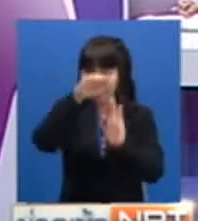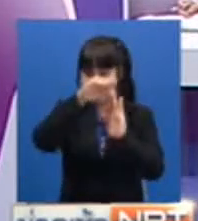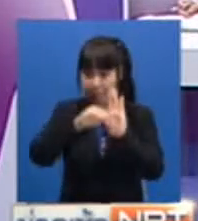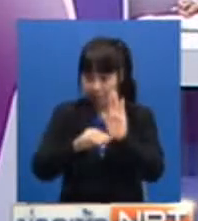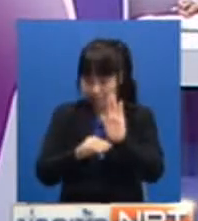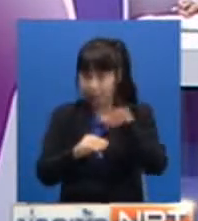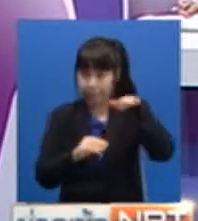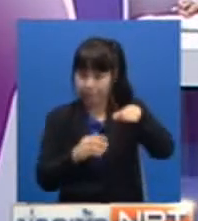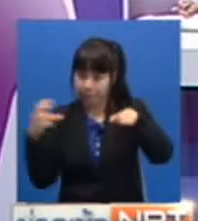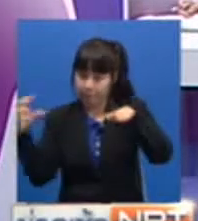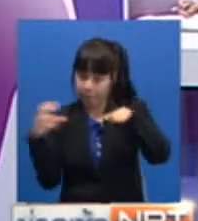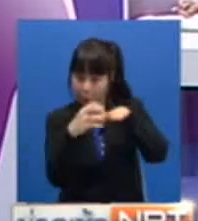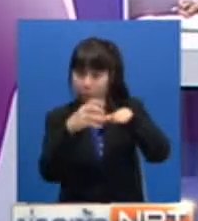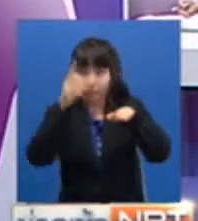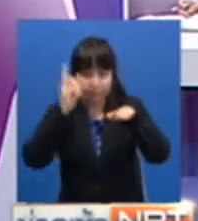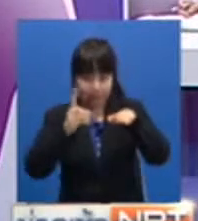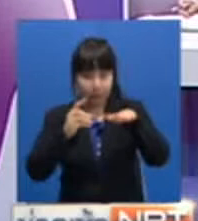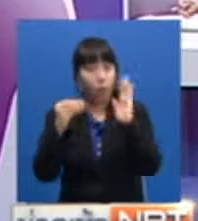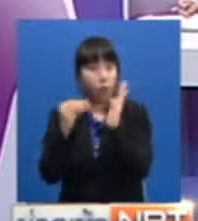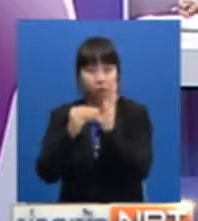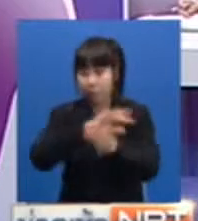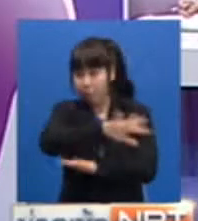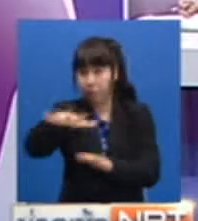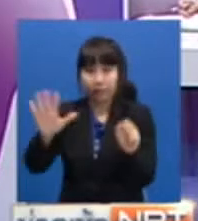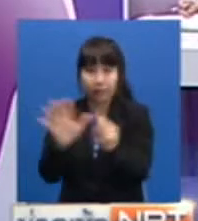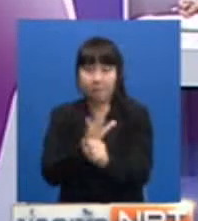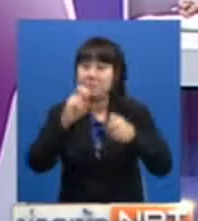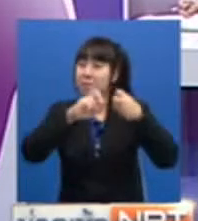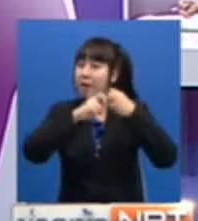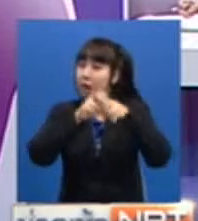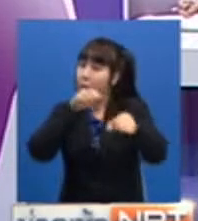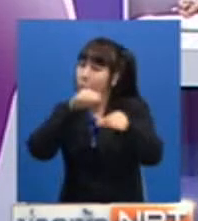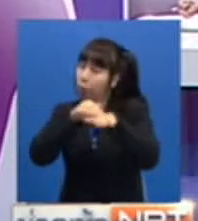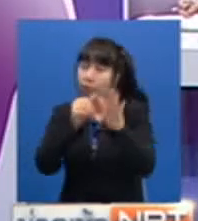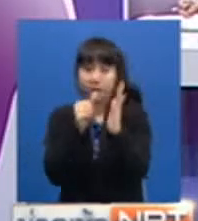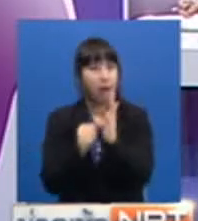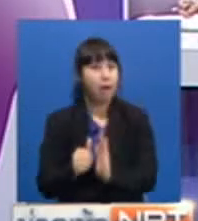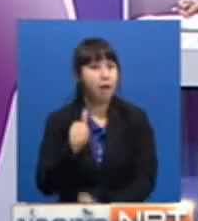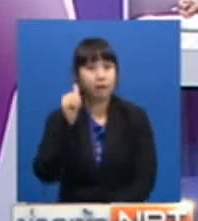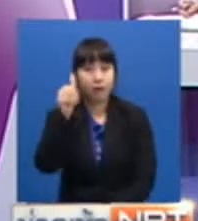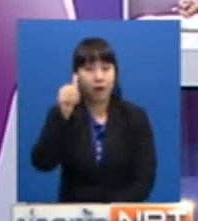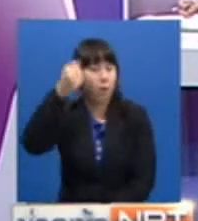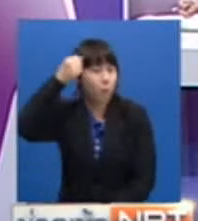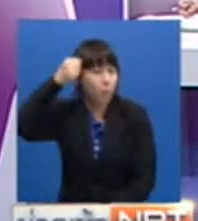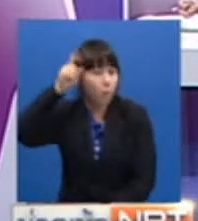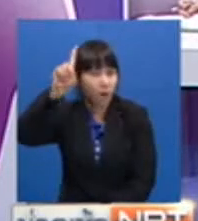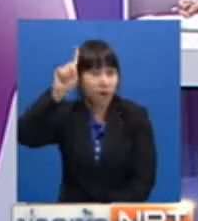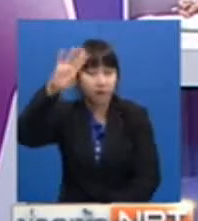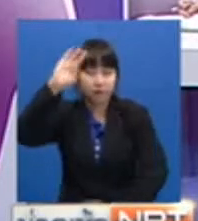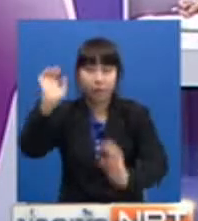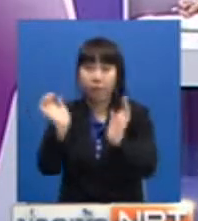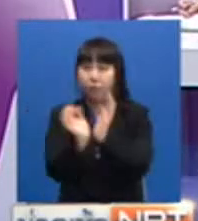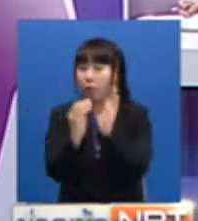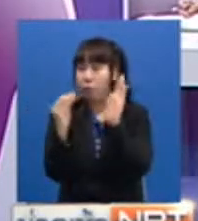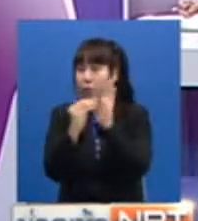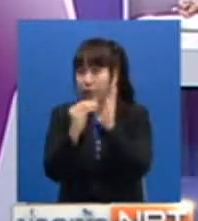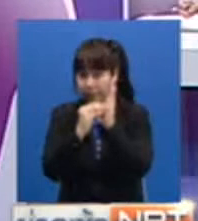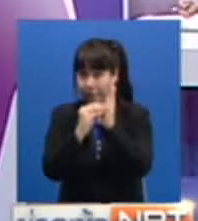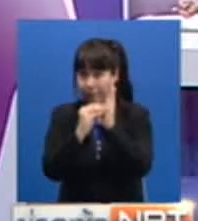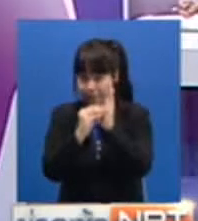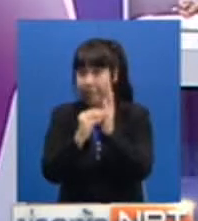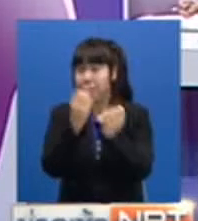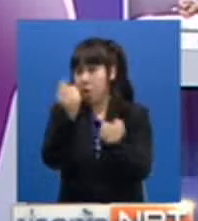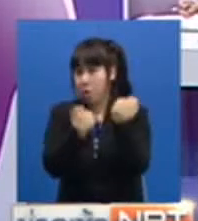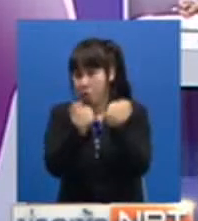ล็อกจริงทั่วกรุงนะคะซึ่งพบว่าแก้ไขปัญหาการจราจรได้มากเลยทีเดียวค่ะเพียงวันเดียวตำรวจนครบาลเนี่ยเขาสามารถล็อก